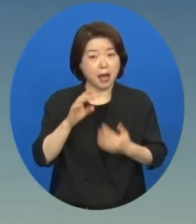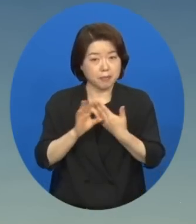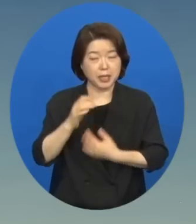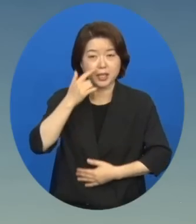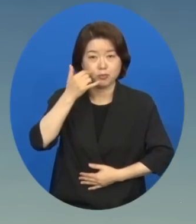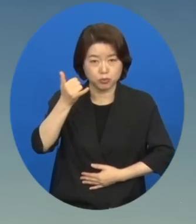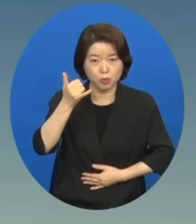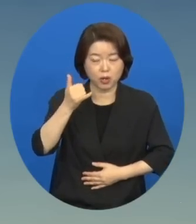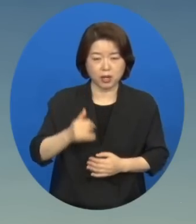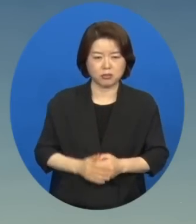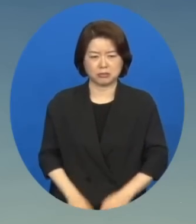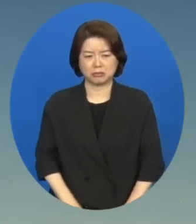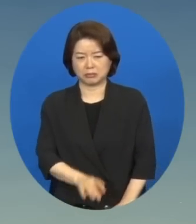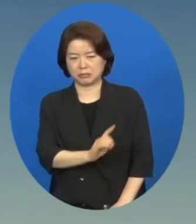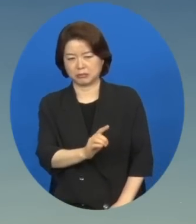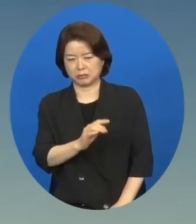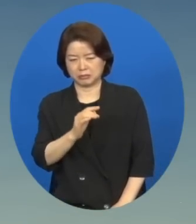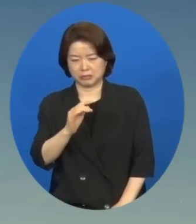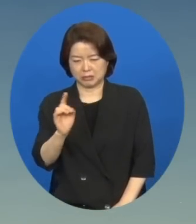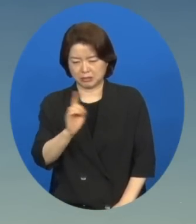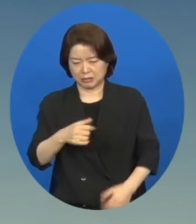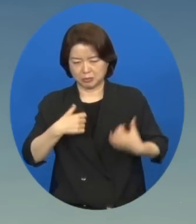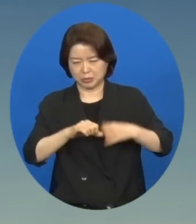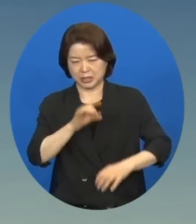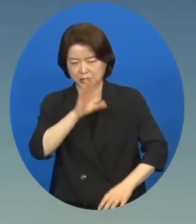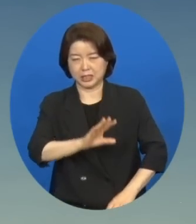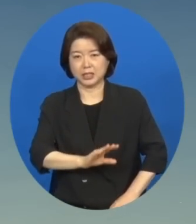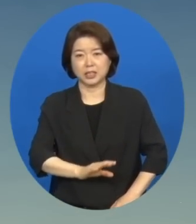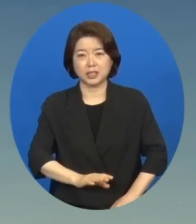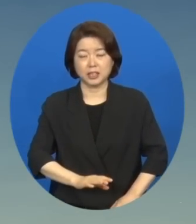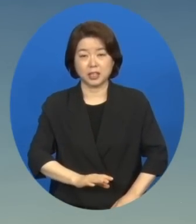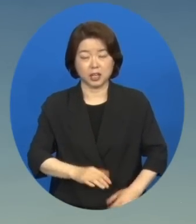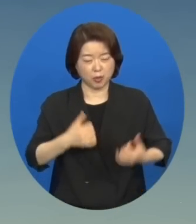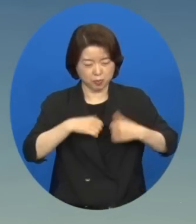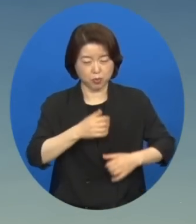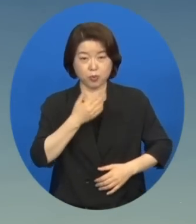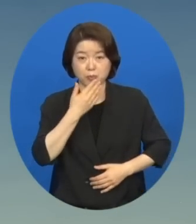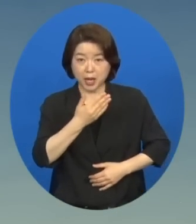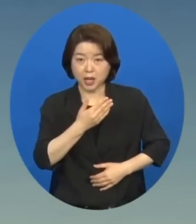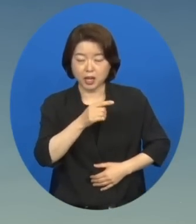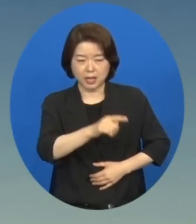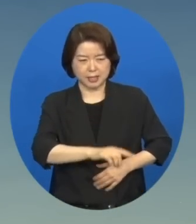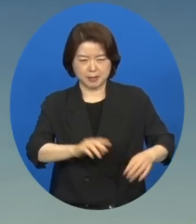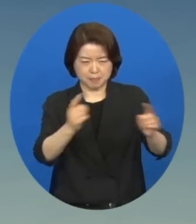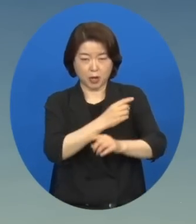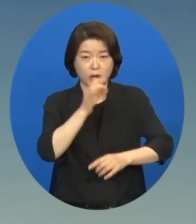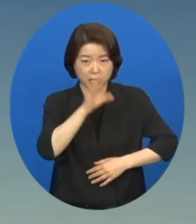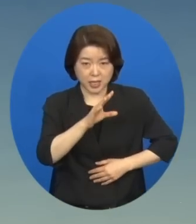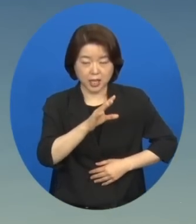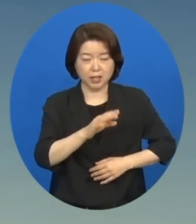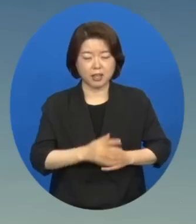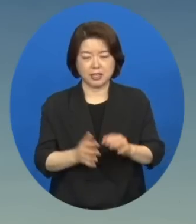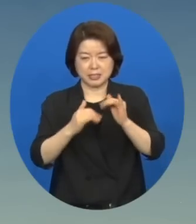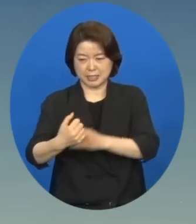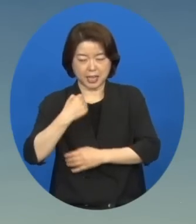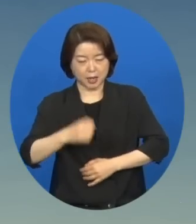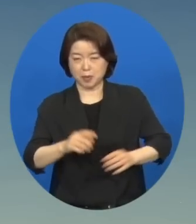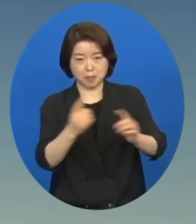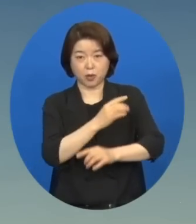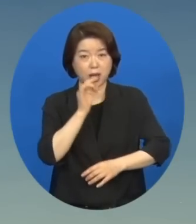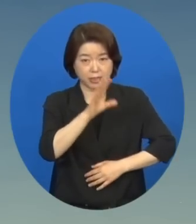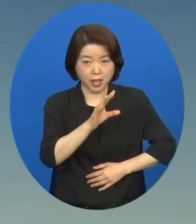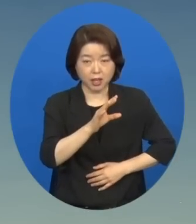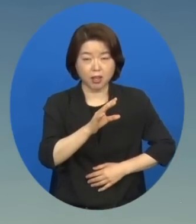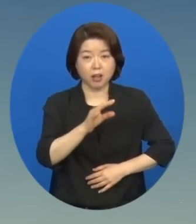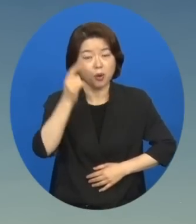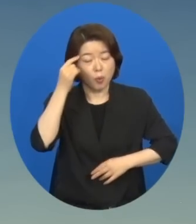부모가 저건 도무지 고칠 수 없는 거야, 인간의 뭐 사람으로서는 저건 바꿀 수 없는 거야, 그러면 왜